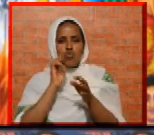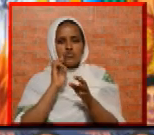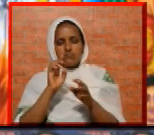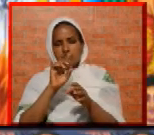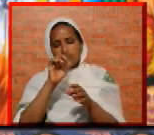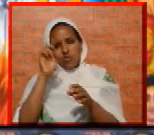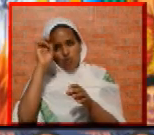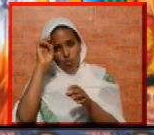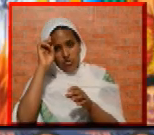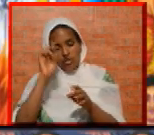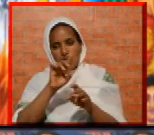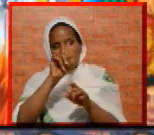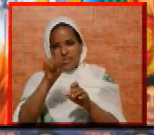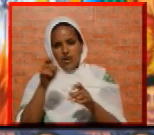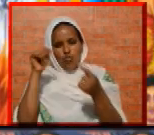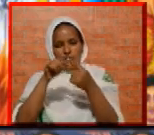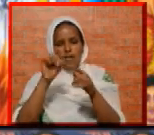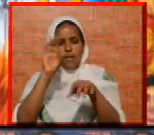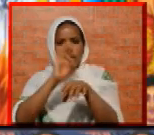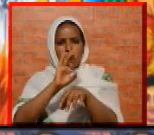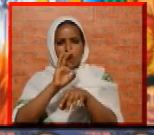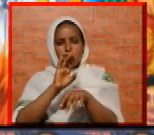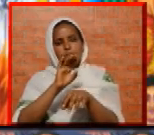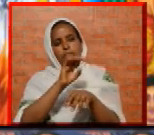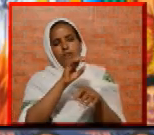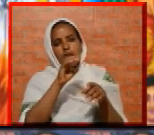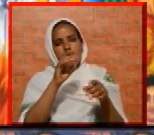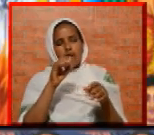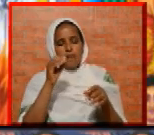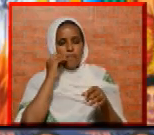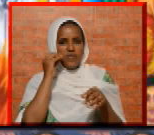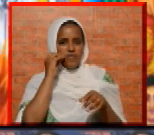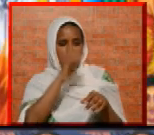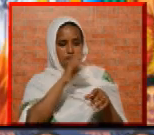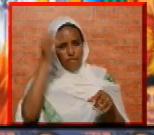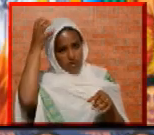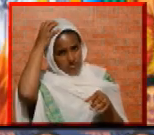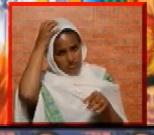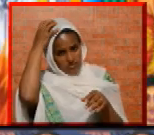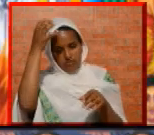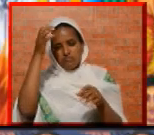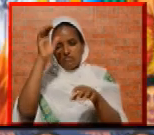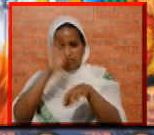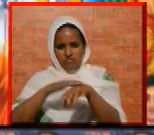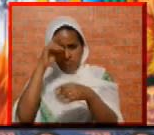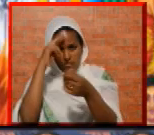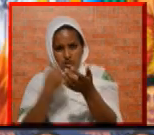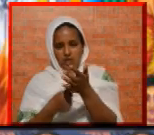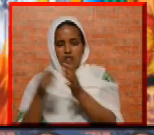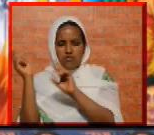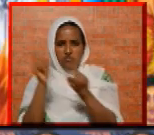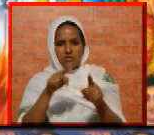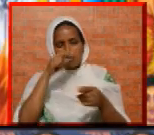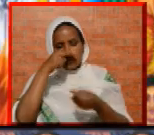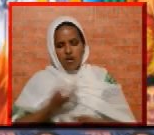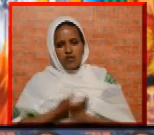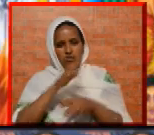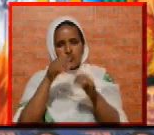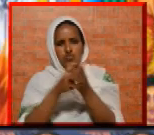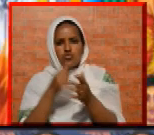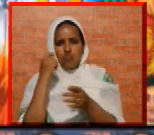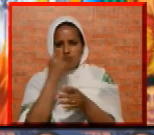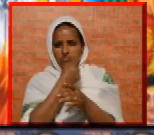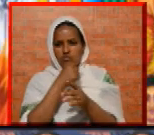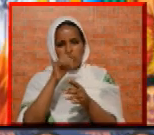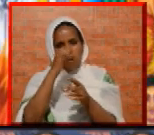ቂርቆስን ለመጠየቅ ወደ ቤተ መንግስቱ ሲጠራው ቅዱስ ቂርቆስ መልኩ የሚያምር ህፃናት በጠባያቸው